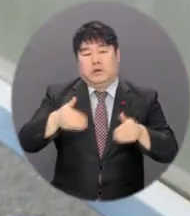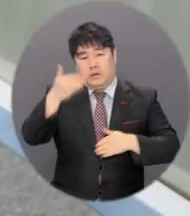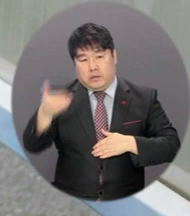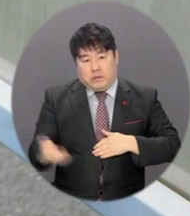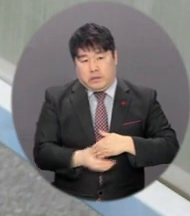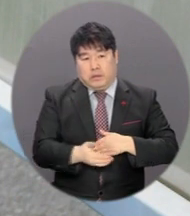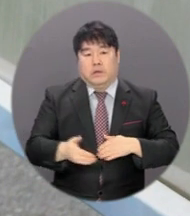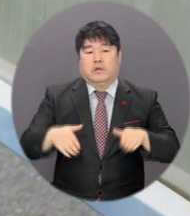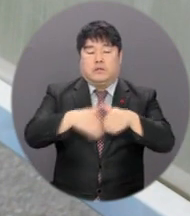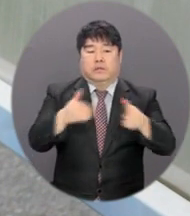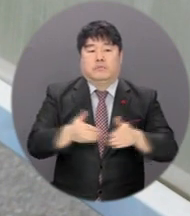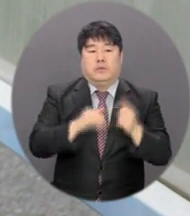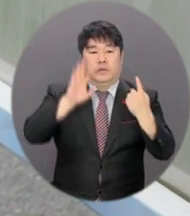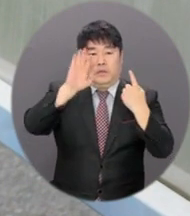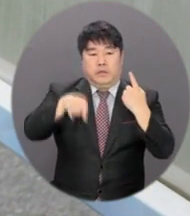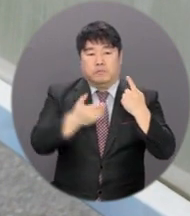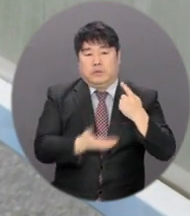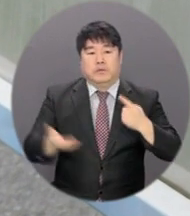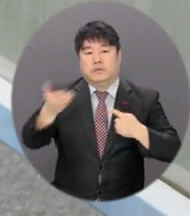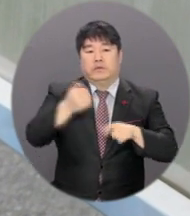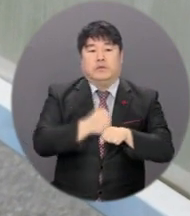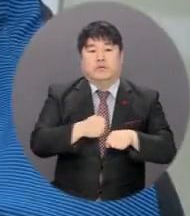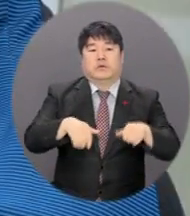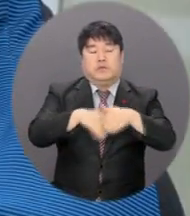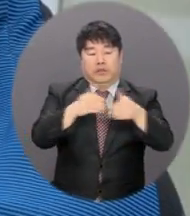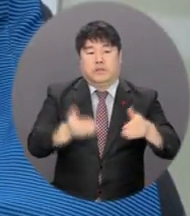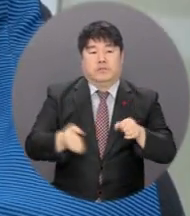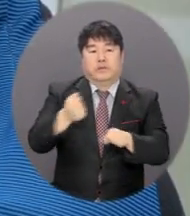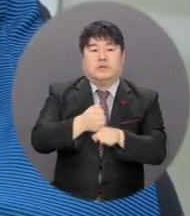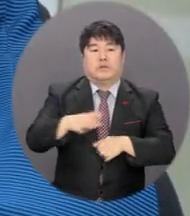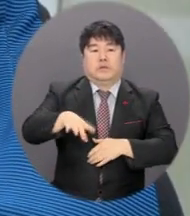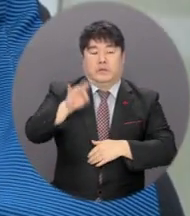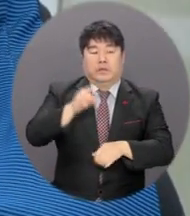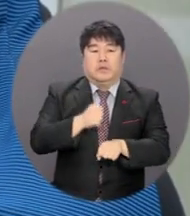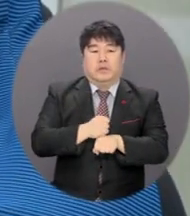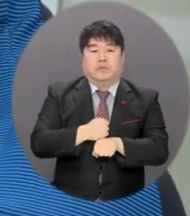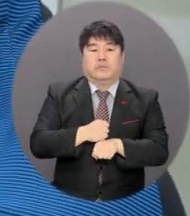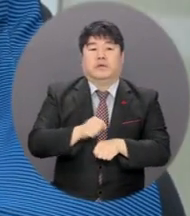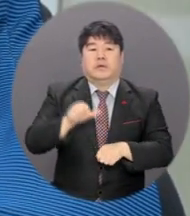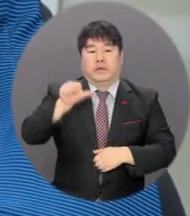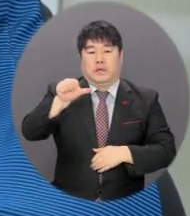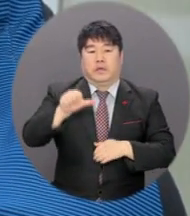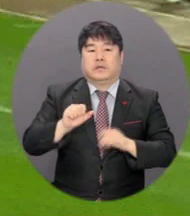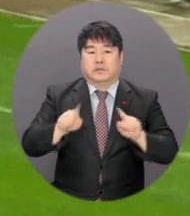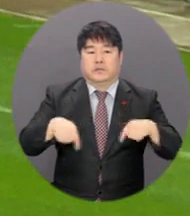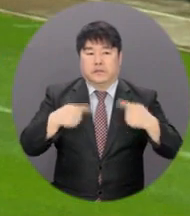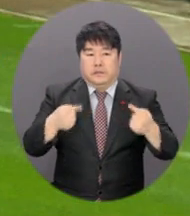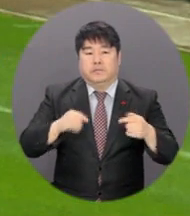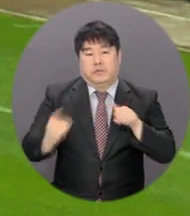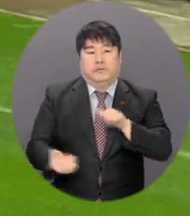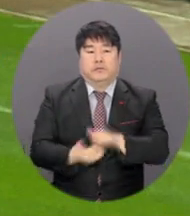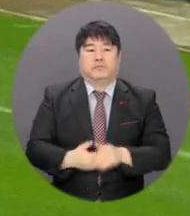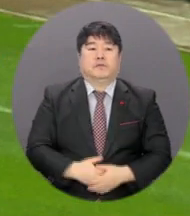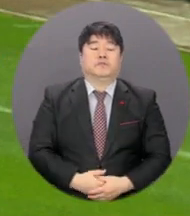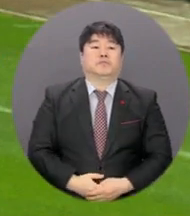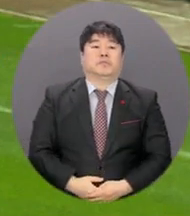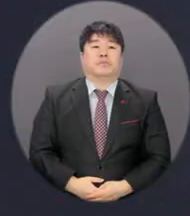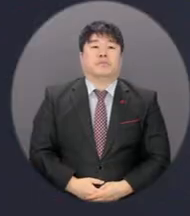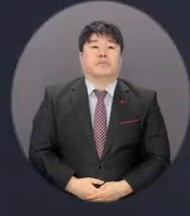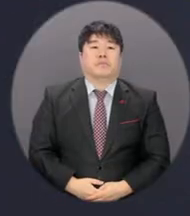1부 리그로 승격시키고 팀 창단 최초로 파이널 A 진출을 이뤄냈습니다.